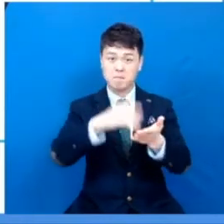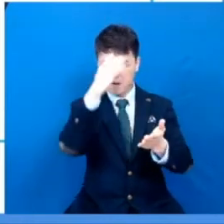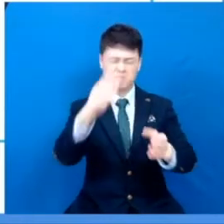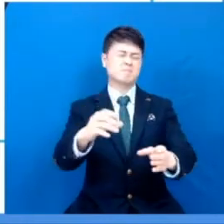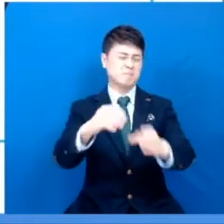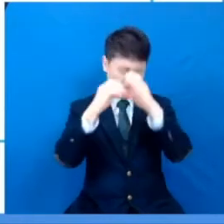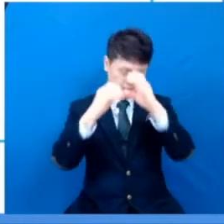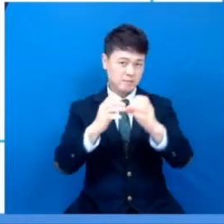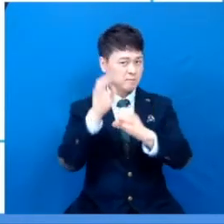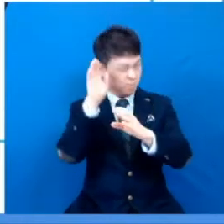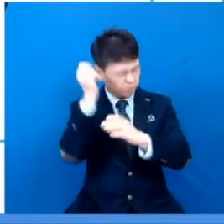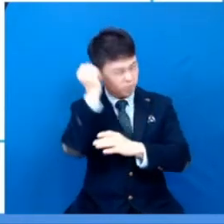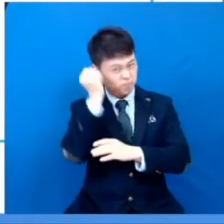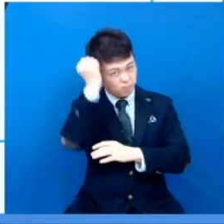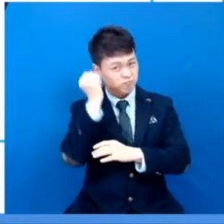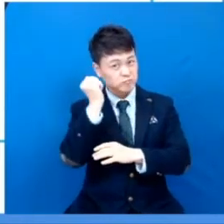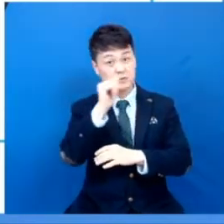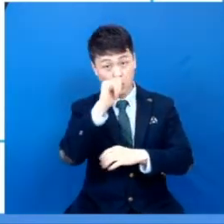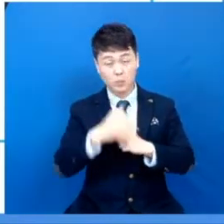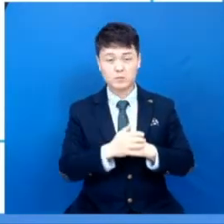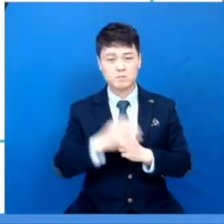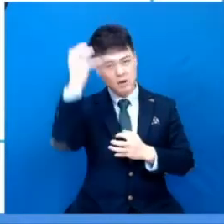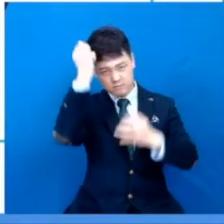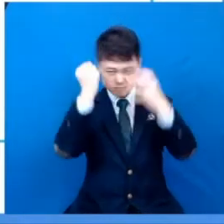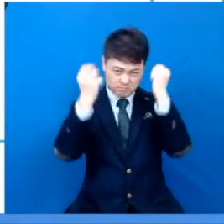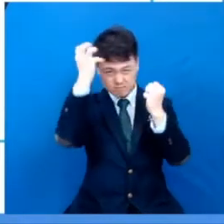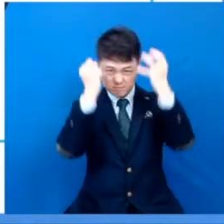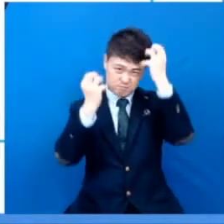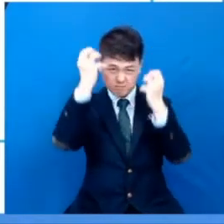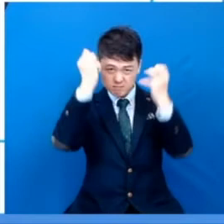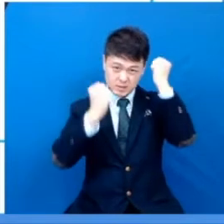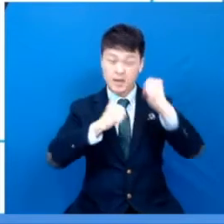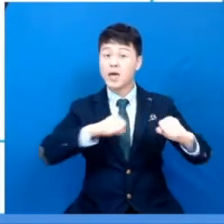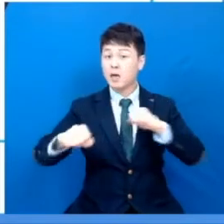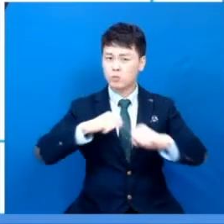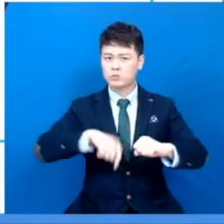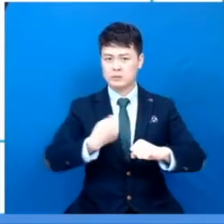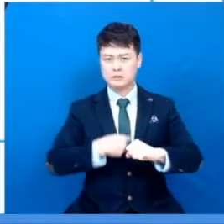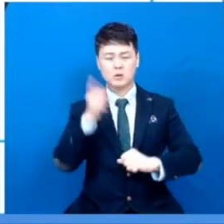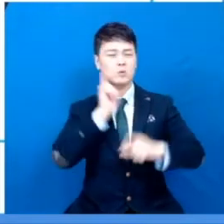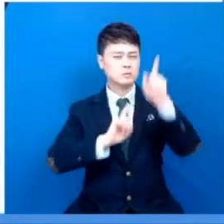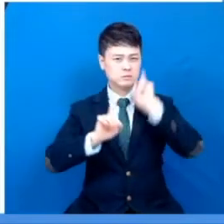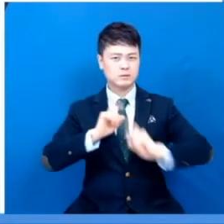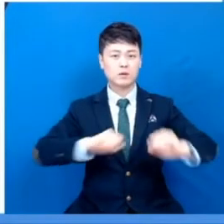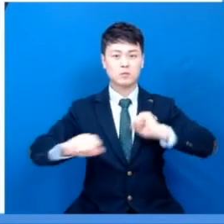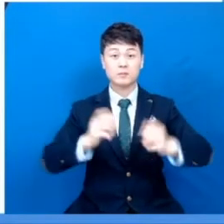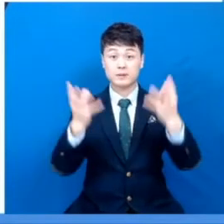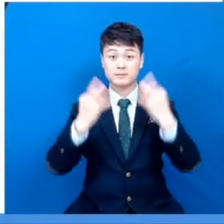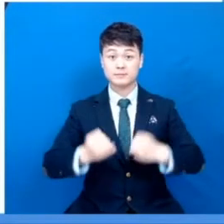3개 비비기 머리카락 잡아당기기 등의 장애가 있었습니다